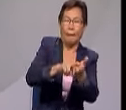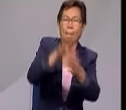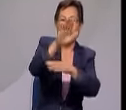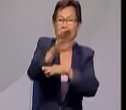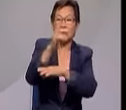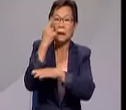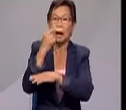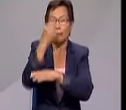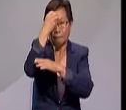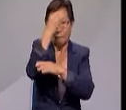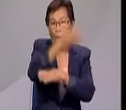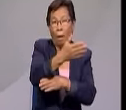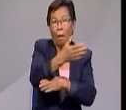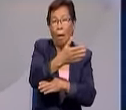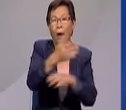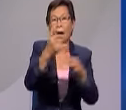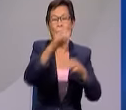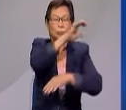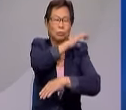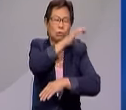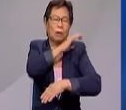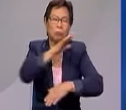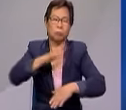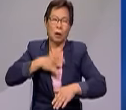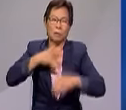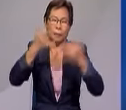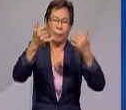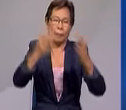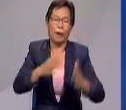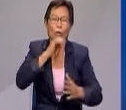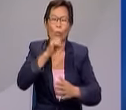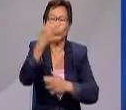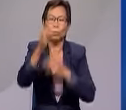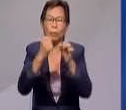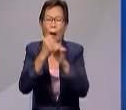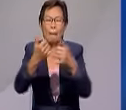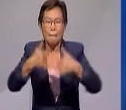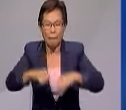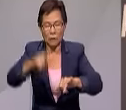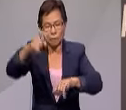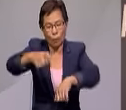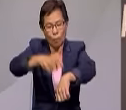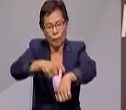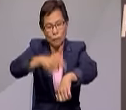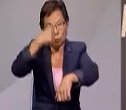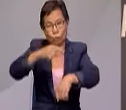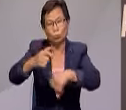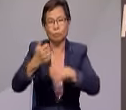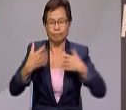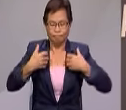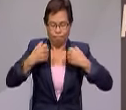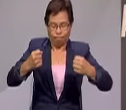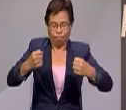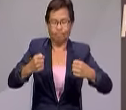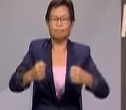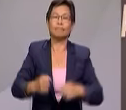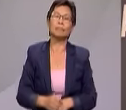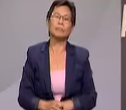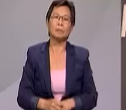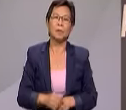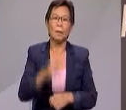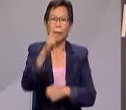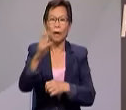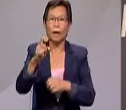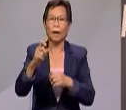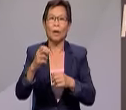petang tadi memaklumkan barisan jurulatih merasakan pemain berusia 19 tahun itu masih memerlukan masa untuk pulih sepenuhnya. Bekas juara